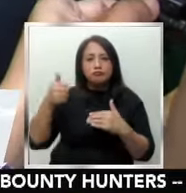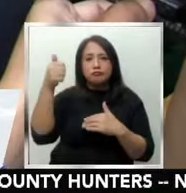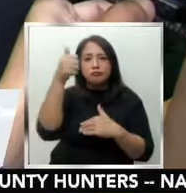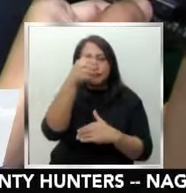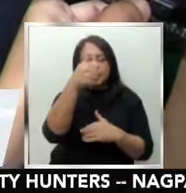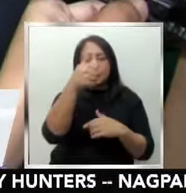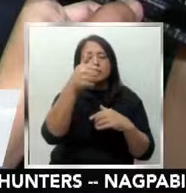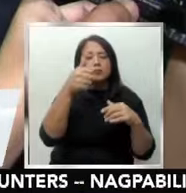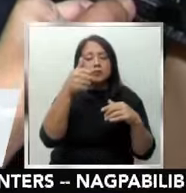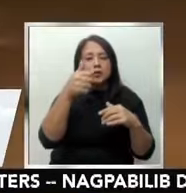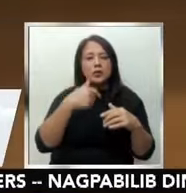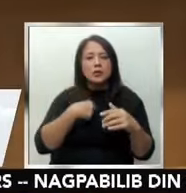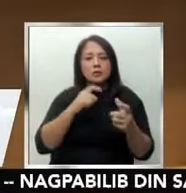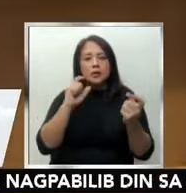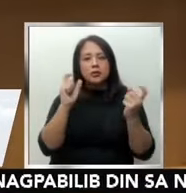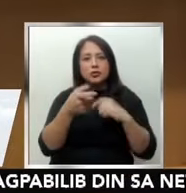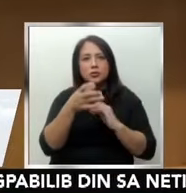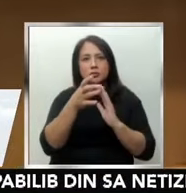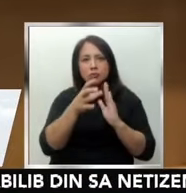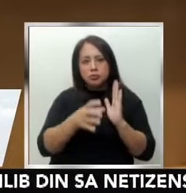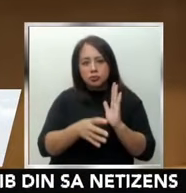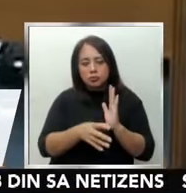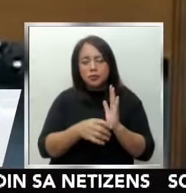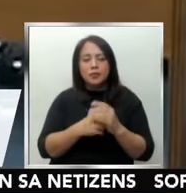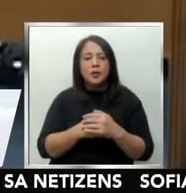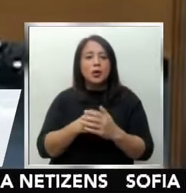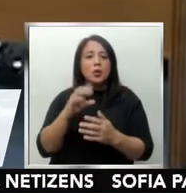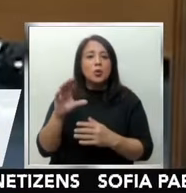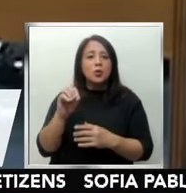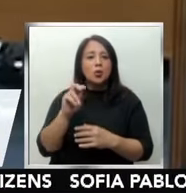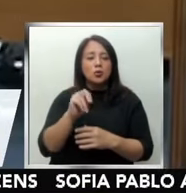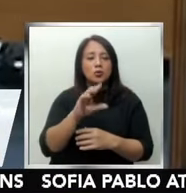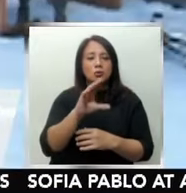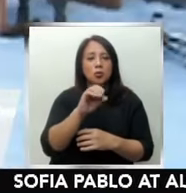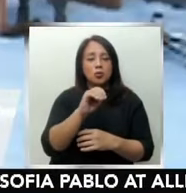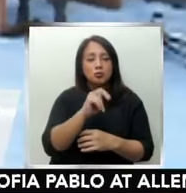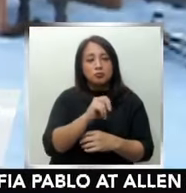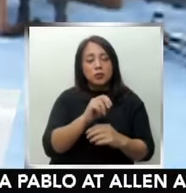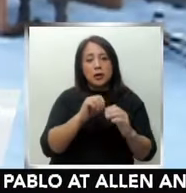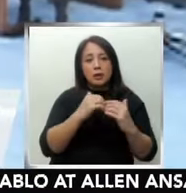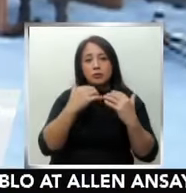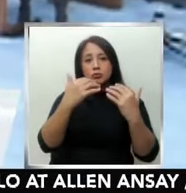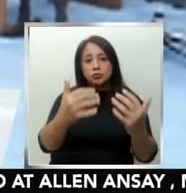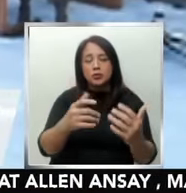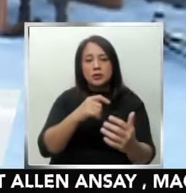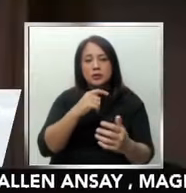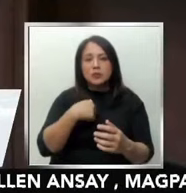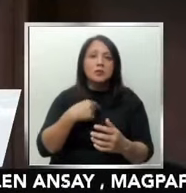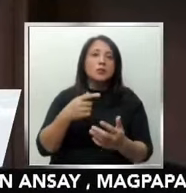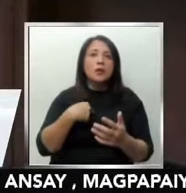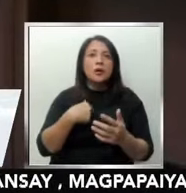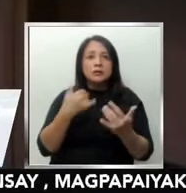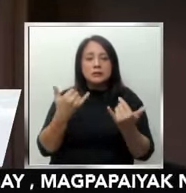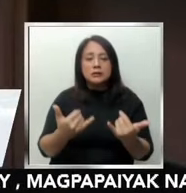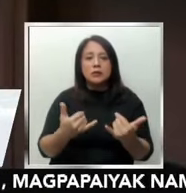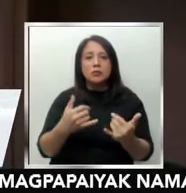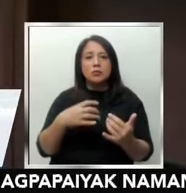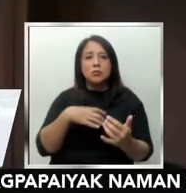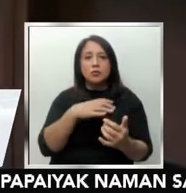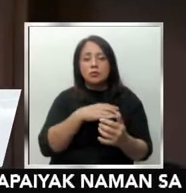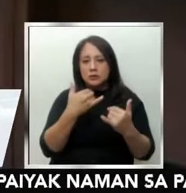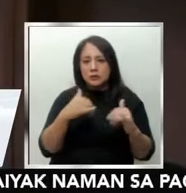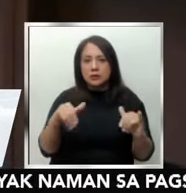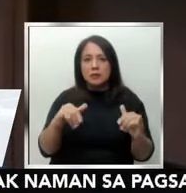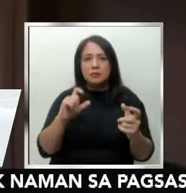pagbabago ng konstitusyon kung k as hindi na magtatalaga ng mga delegado kundi mga kasalukuyang mambabatas na rin ang babago